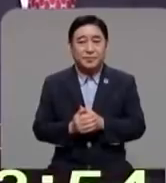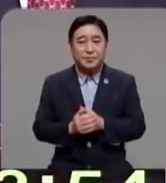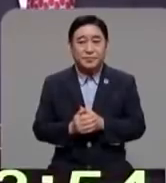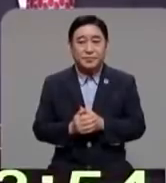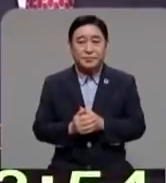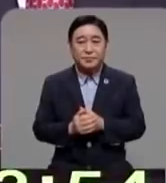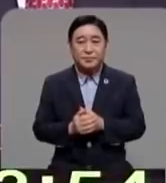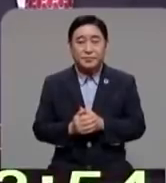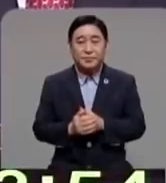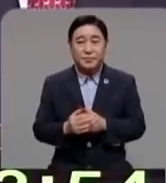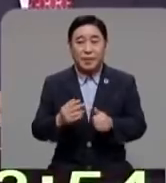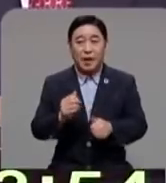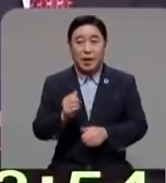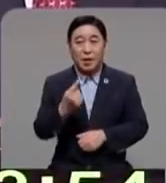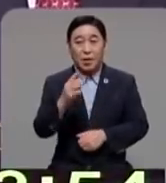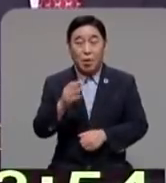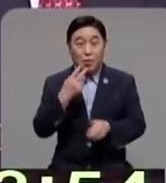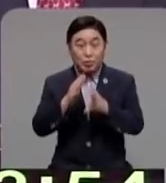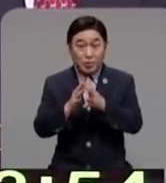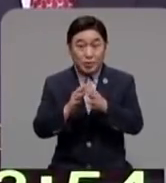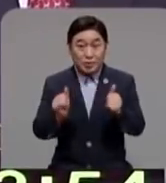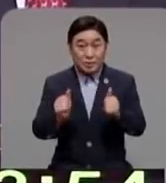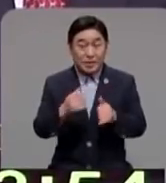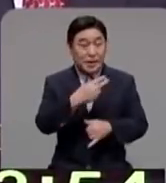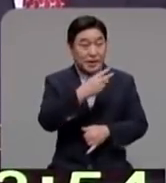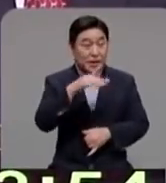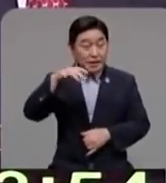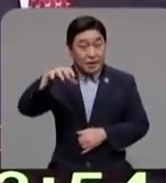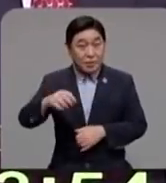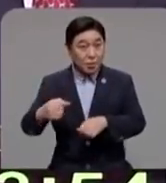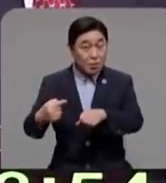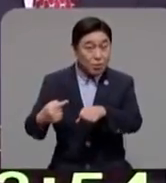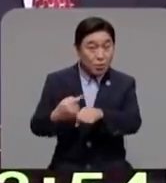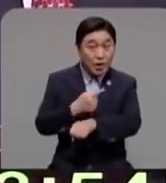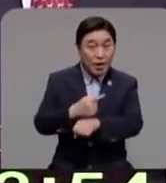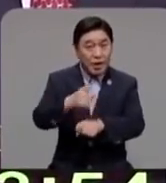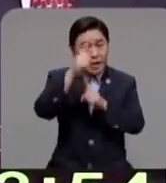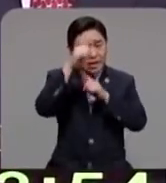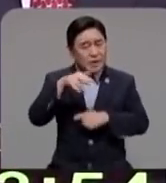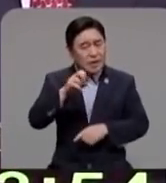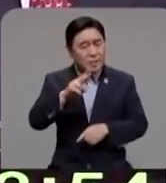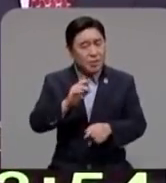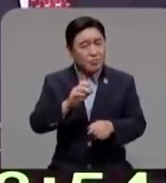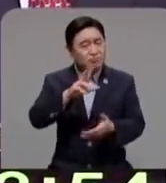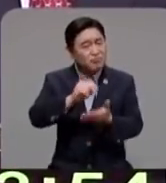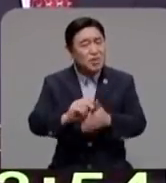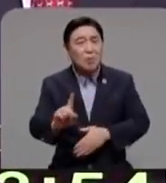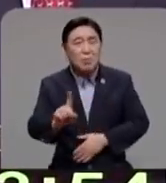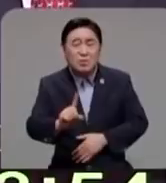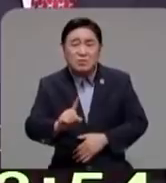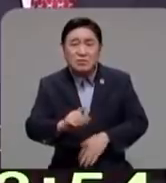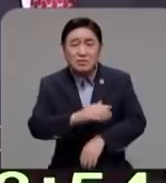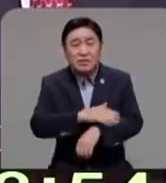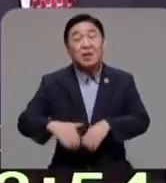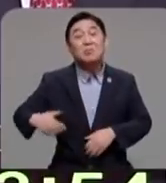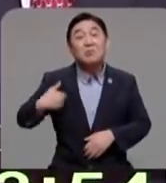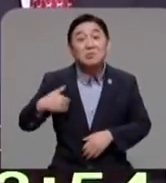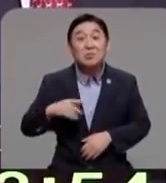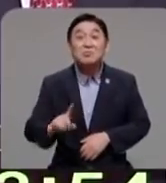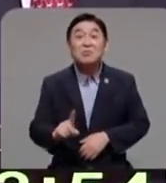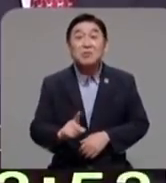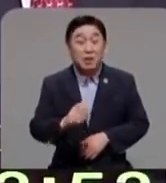할게요. 우리 홍 후보님 대장동 말고 지금 이재명이 뭐가 문제가 있는지 잘 모르시죠? 그 말씀해